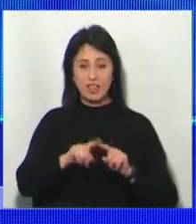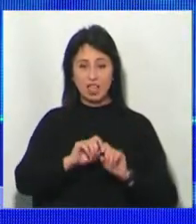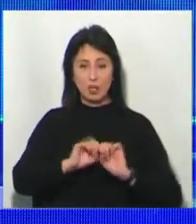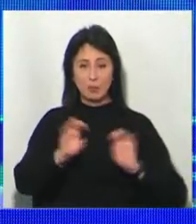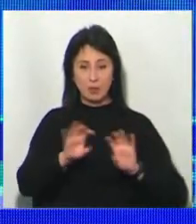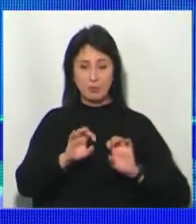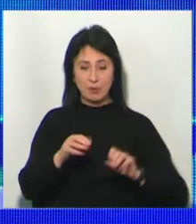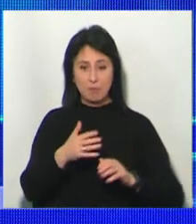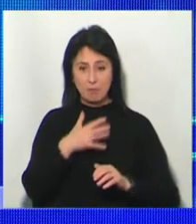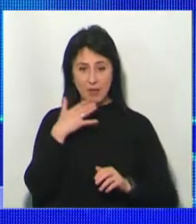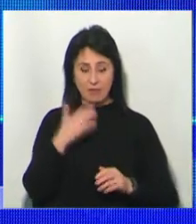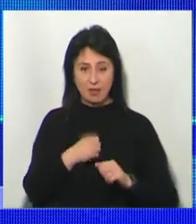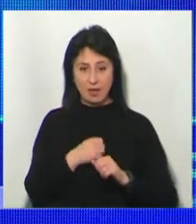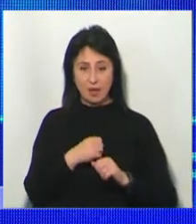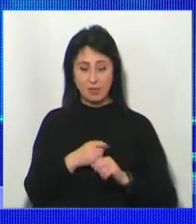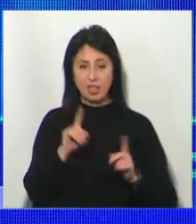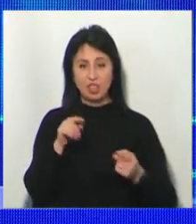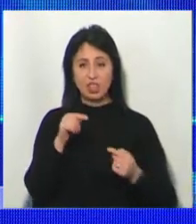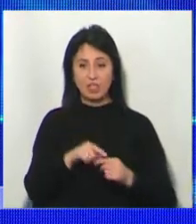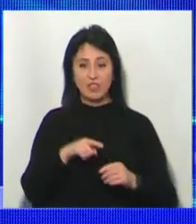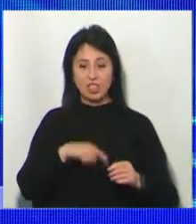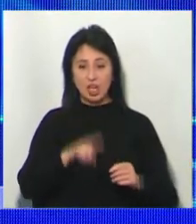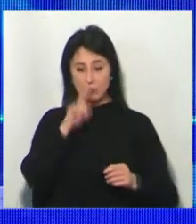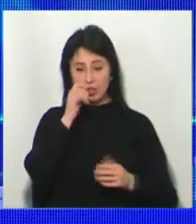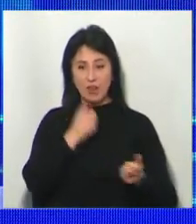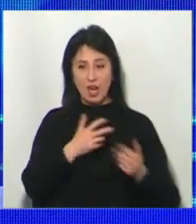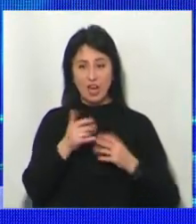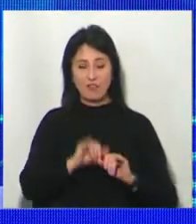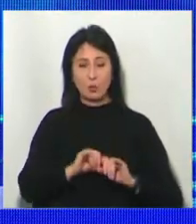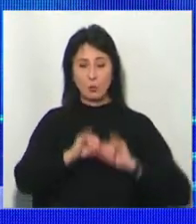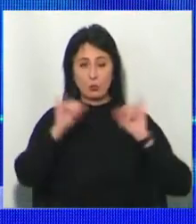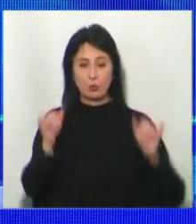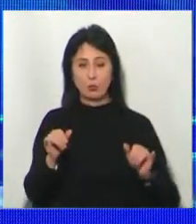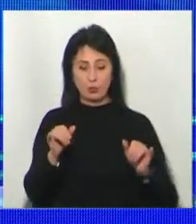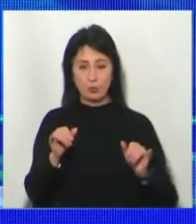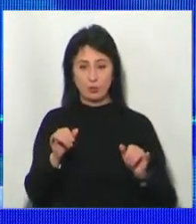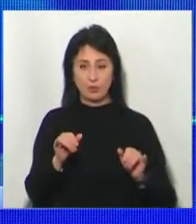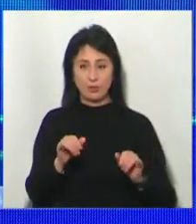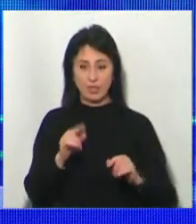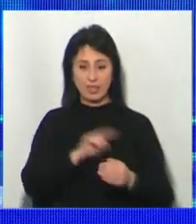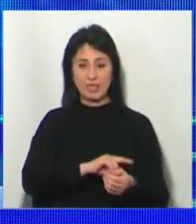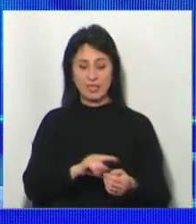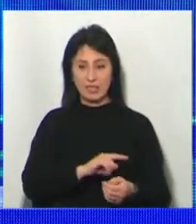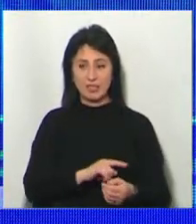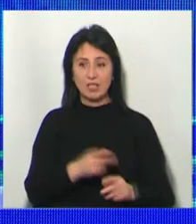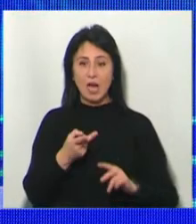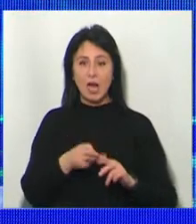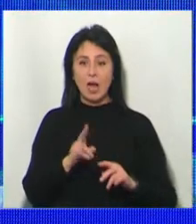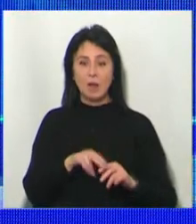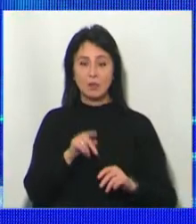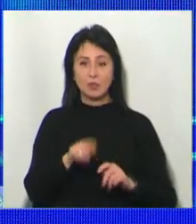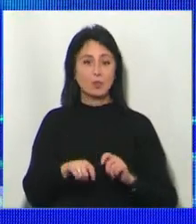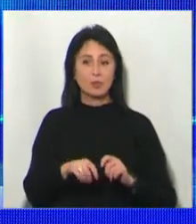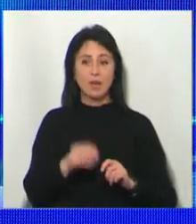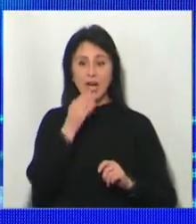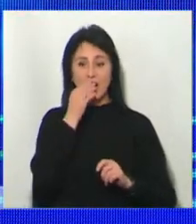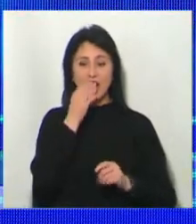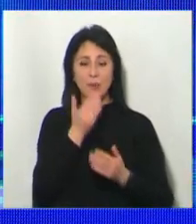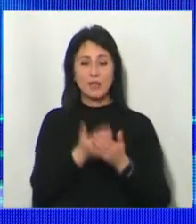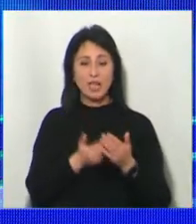dachkareba და შესაბამისად ჩაბჯავას რაოდენობა იზრდება სისხლში. Ამიტომ